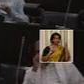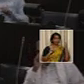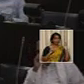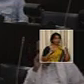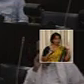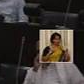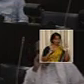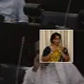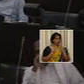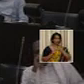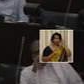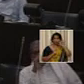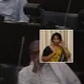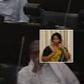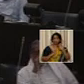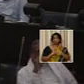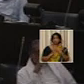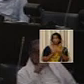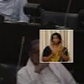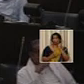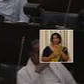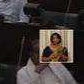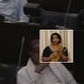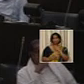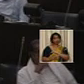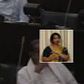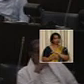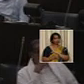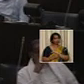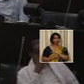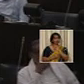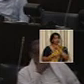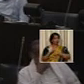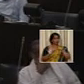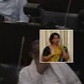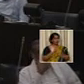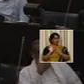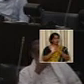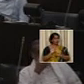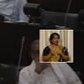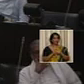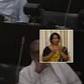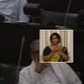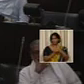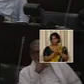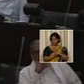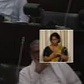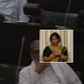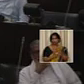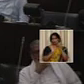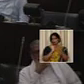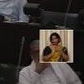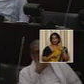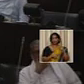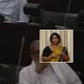2015-2019 දක්වා විදේශ රැකියා මගින් ශ්‍රී ලංකාවට ලැබුණු විදේශ විනිමය ආදායම එක් එක් වර්ෂයේ වශයෙන් වෙන් වෙන්ව දක්වන්න කියලා